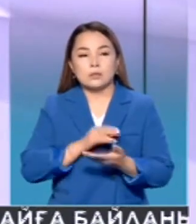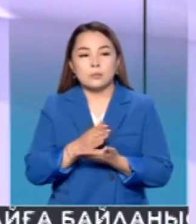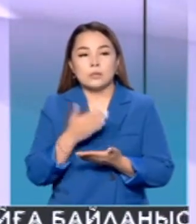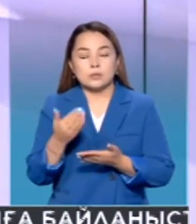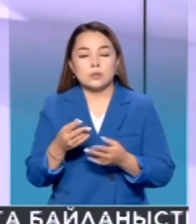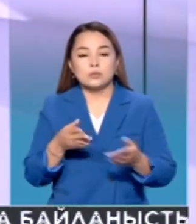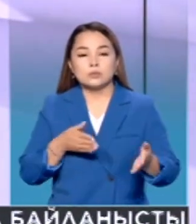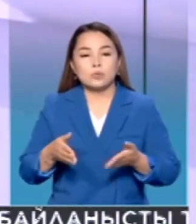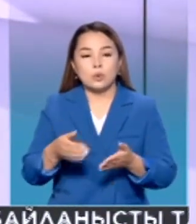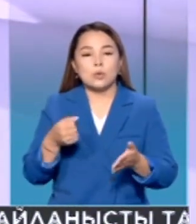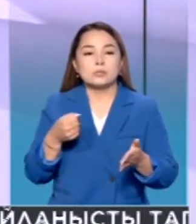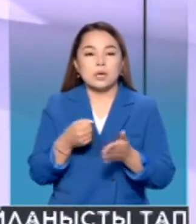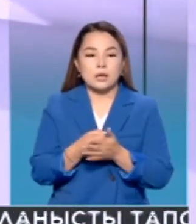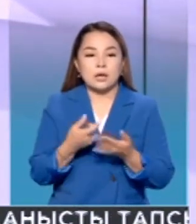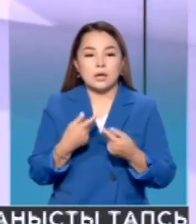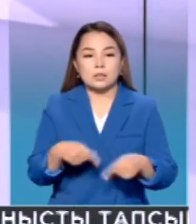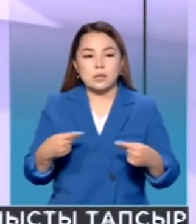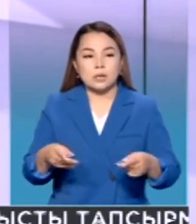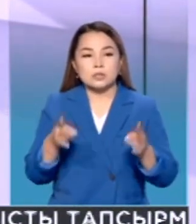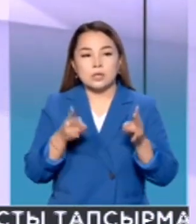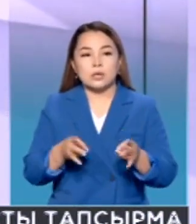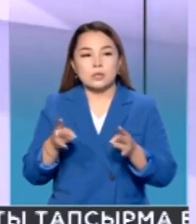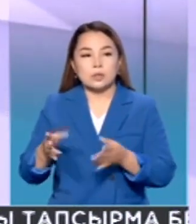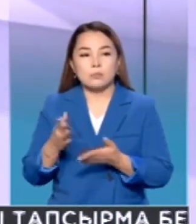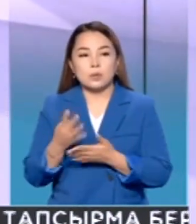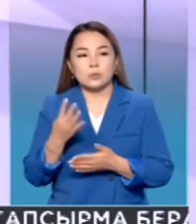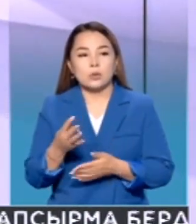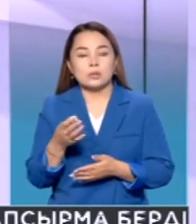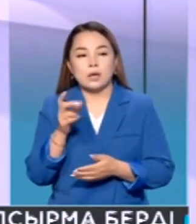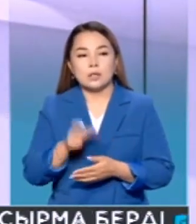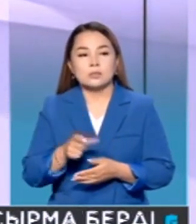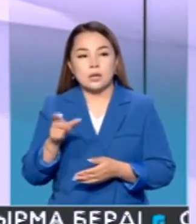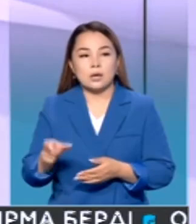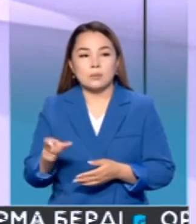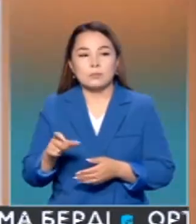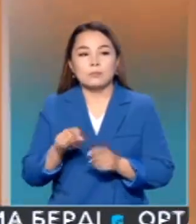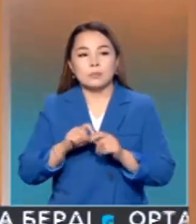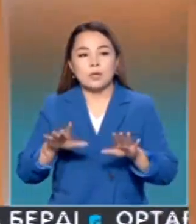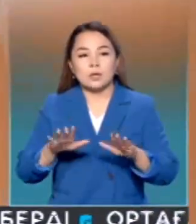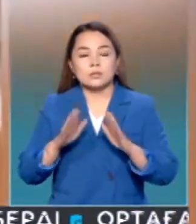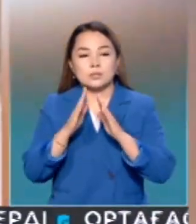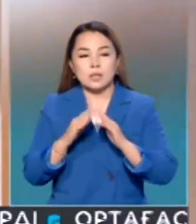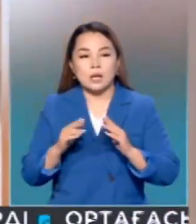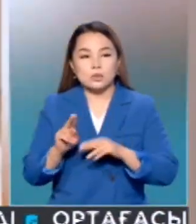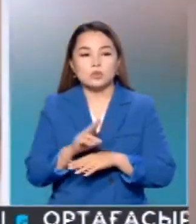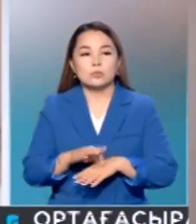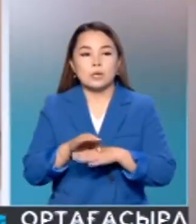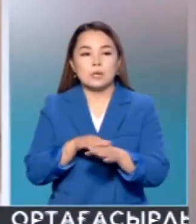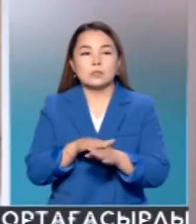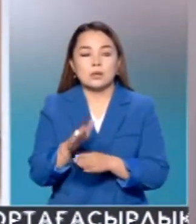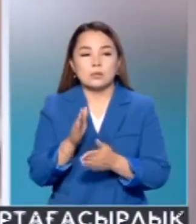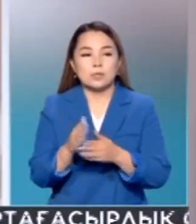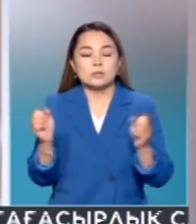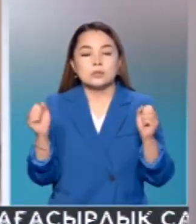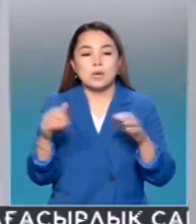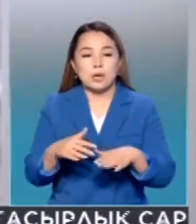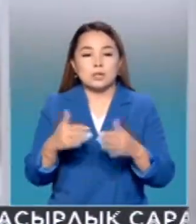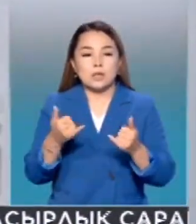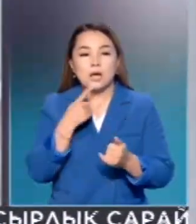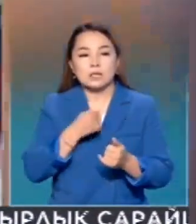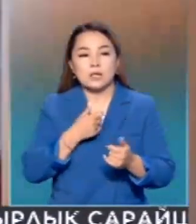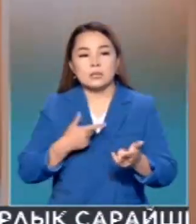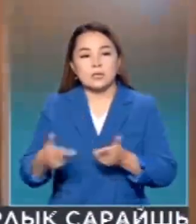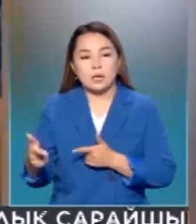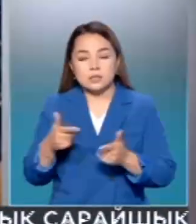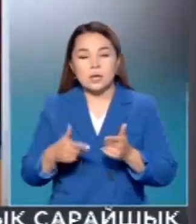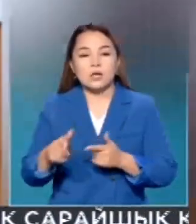түсіп, әртүрлі дене жарақатын алған. Төрт азамат Көктөбе орта мектебінің оқушылар лагерін жөндеу жұмыстарына жұмылдырылған. Алғашқы әскери